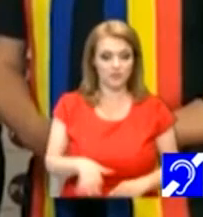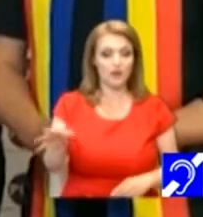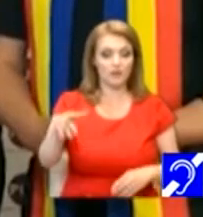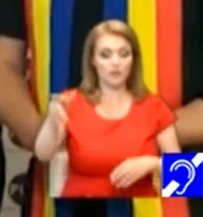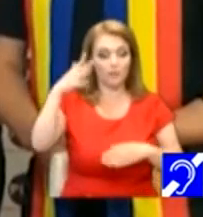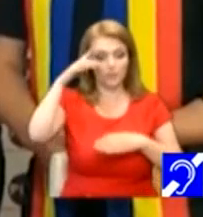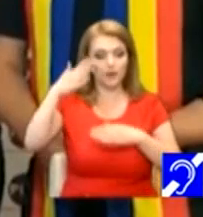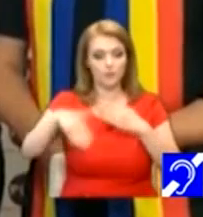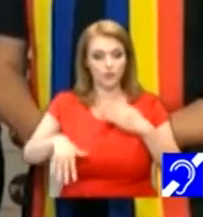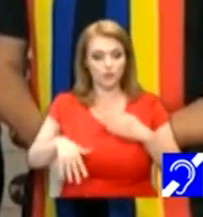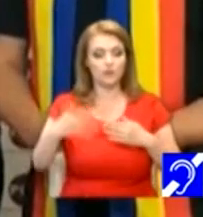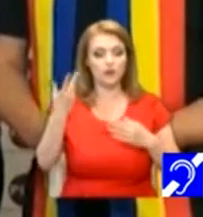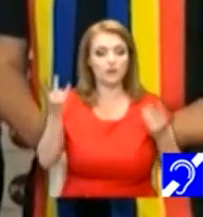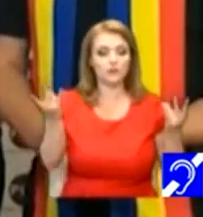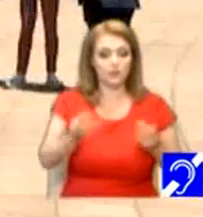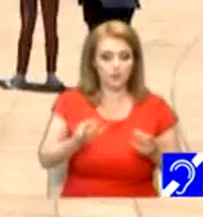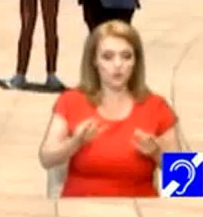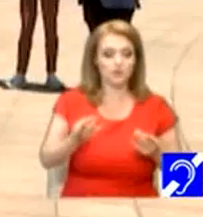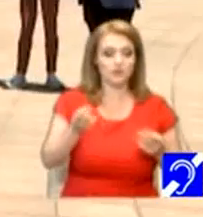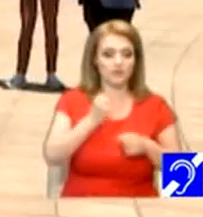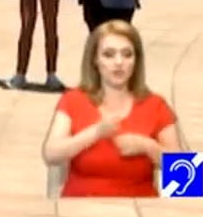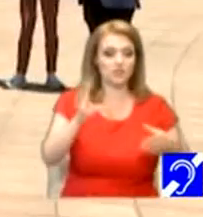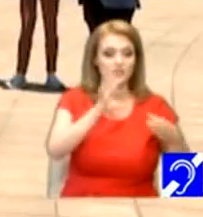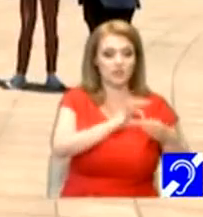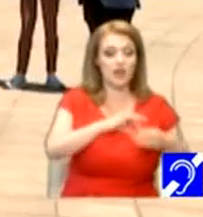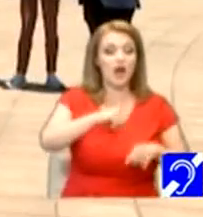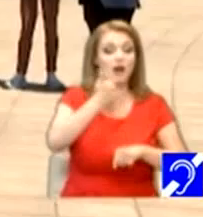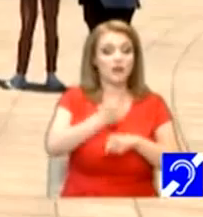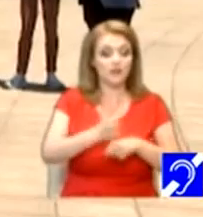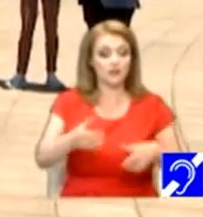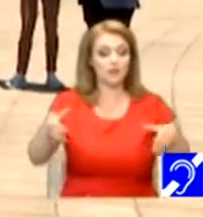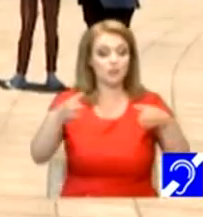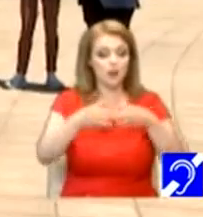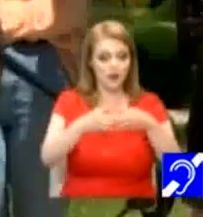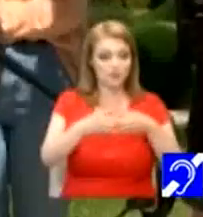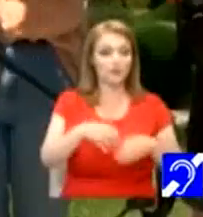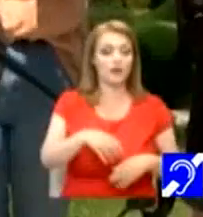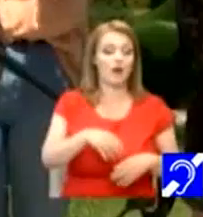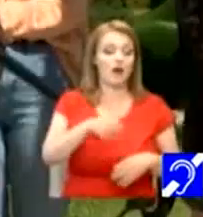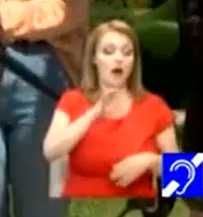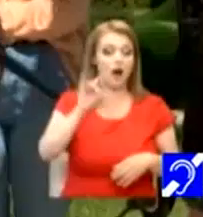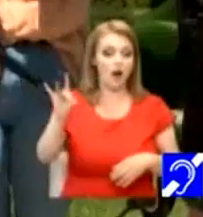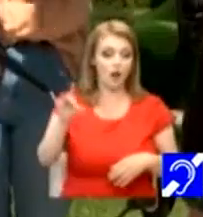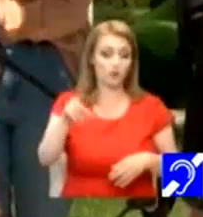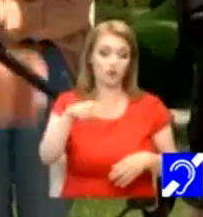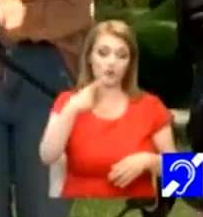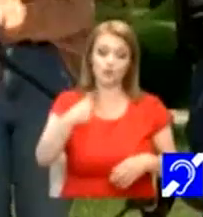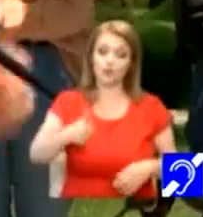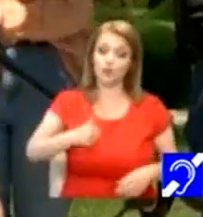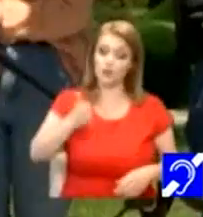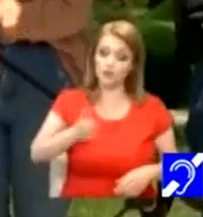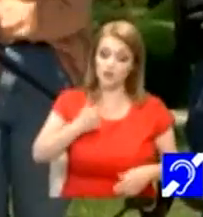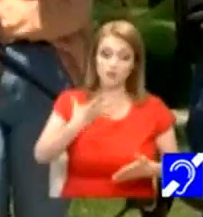înțelege atunci când va trebui să facem reuniri. Liderul AUR a declarat că este mândru de rezultatul pe care l-a obținut și o parte din